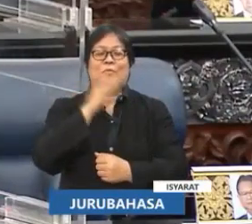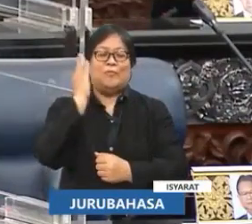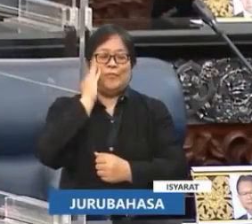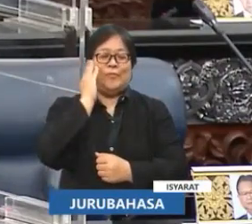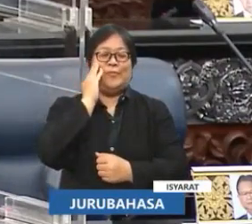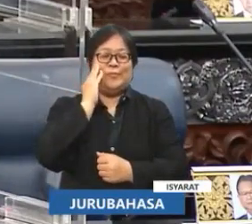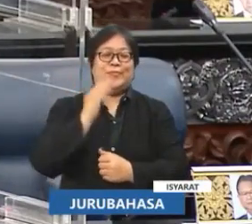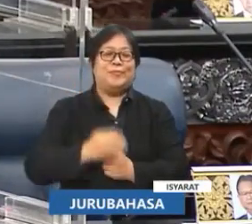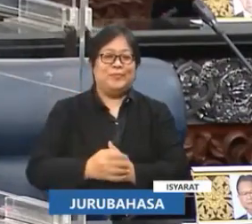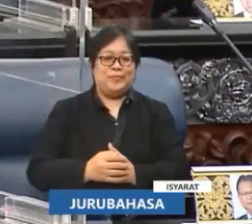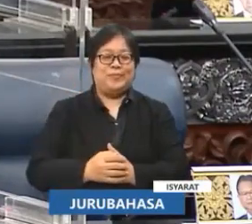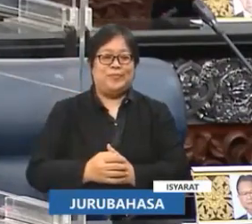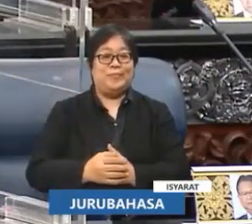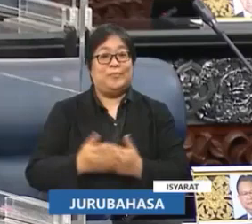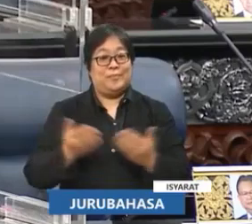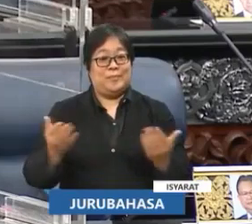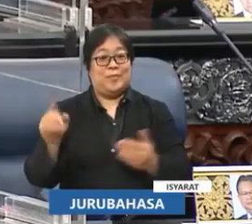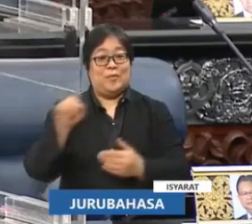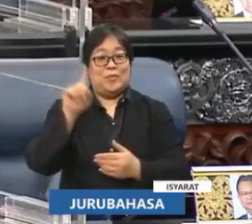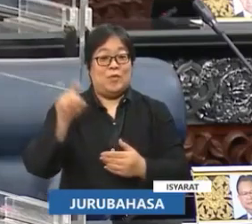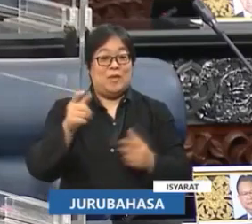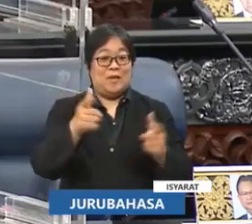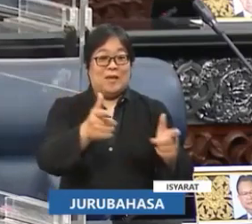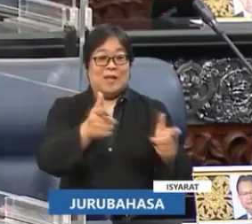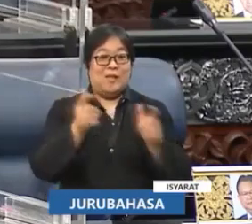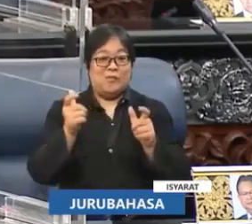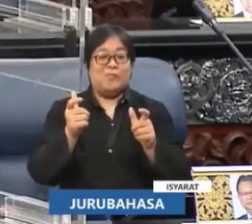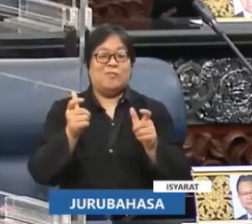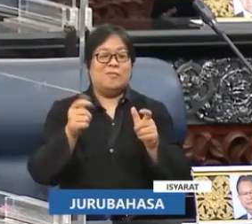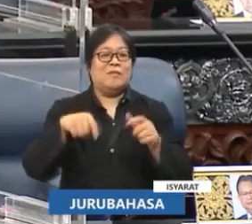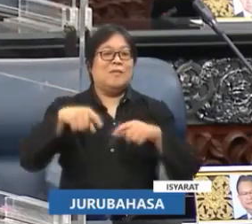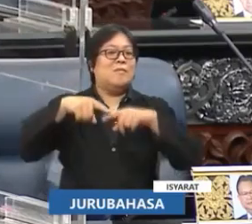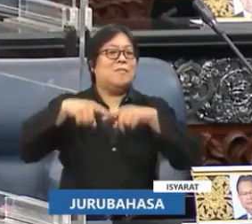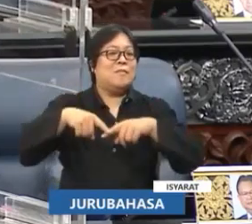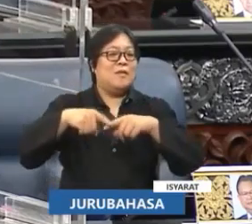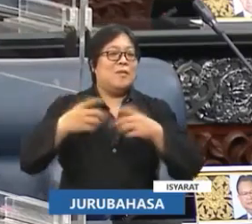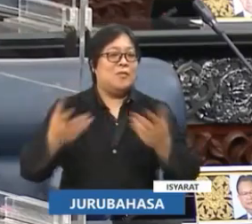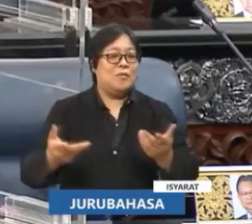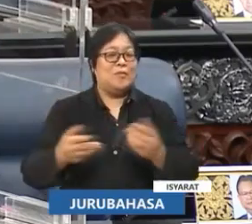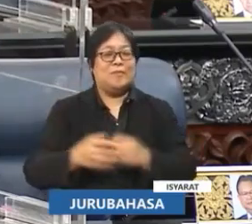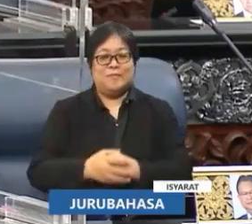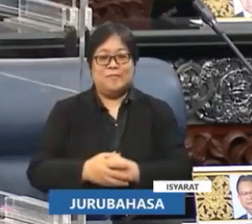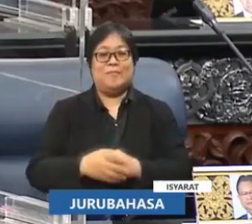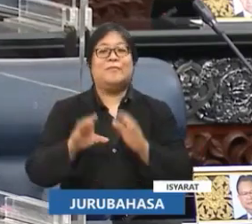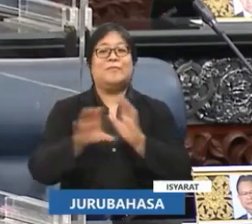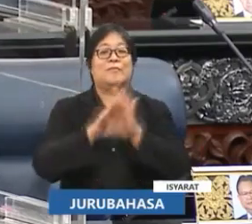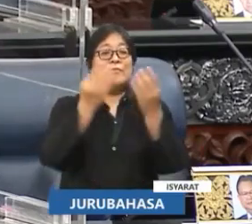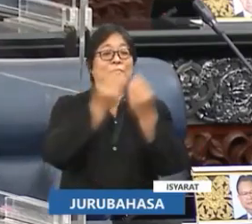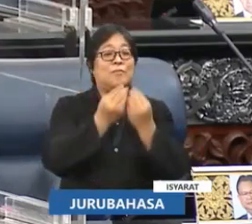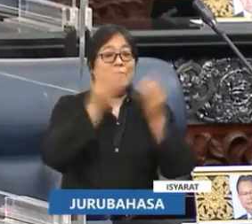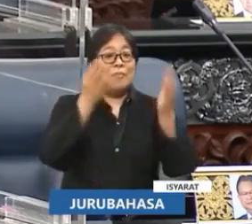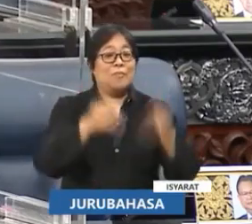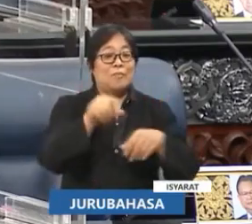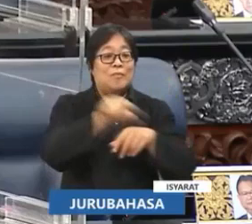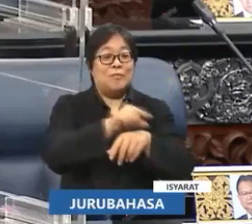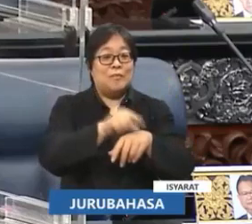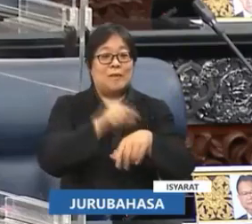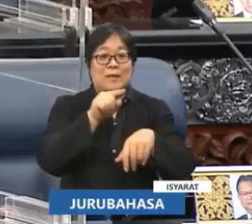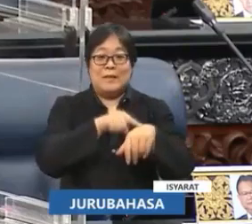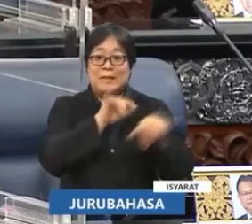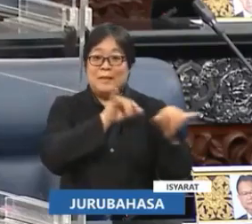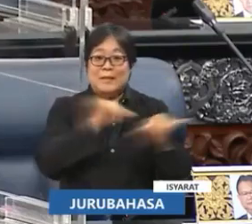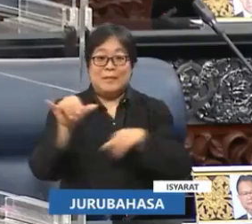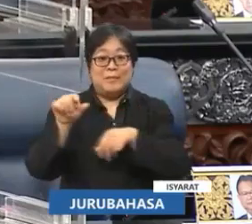perkara itu. Ini kerana soal speed dan sebagainya amat bergantung pada misalnya jumlah pengguna pada sesuatu masa dan